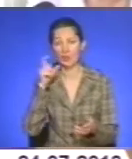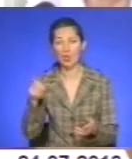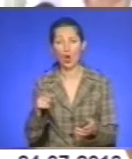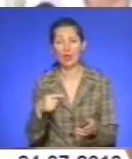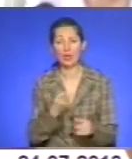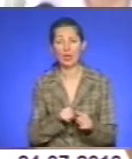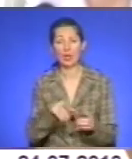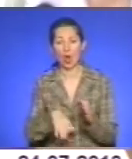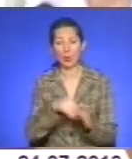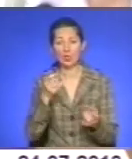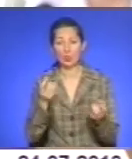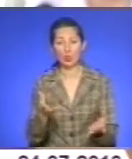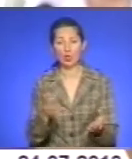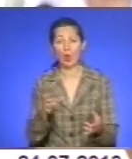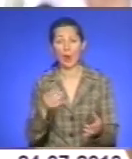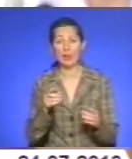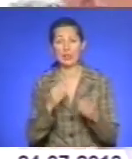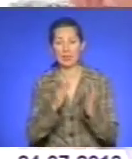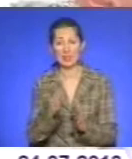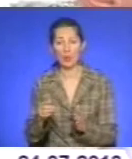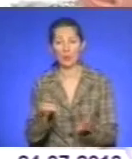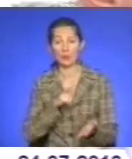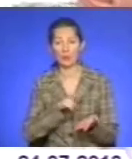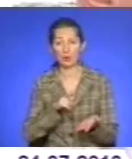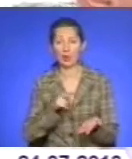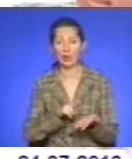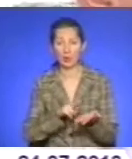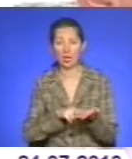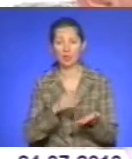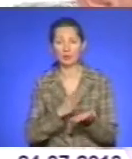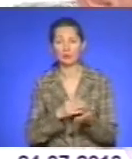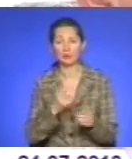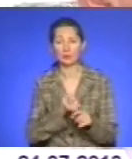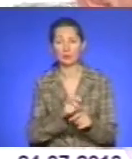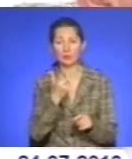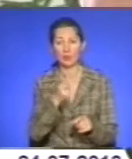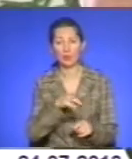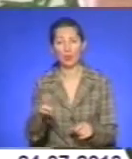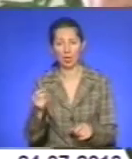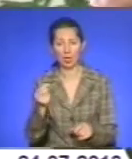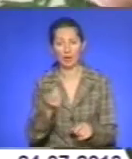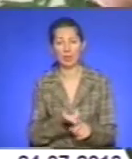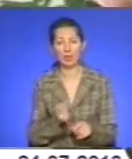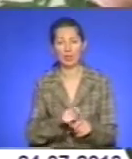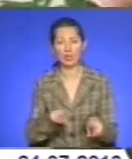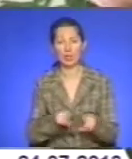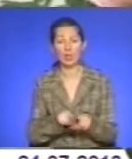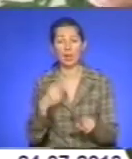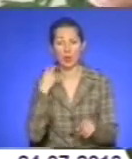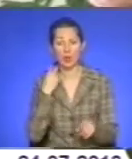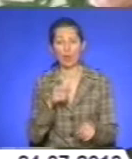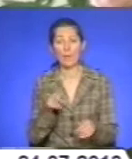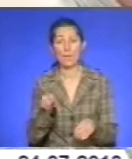оподаткування, становить понад 3 мільйони гривень. Найбільші суми таких боргів у місті Тернополі, а також Тернопільському,